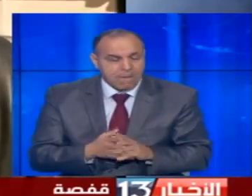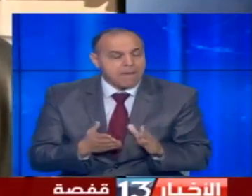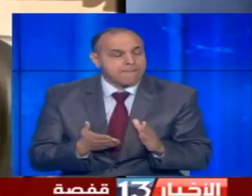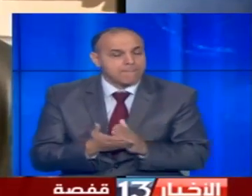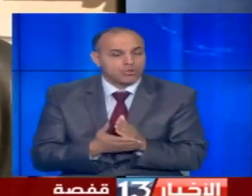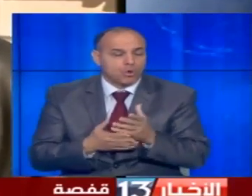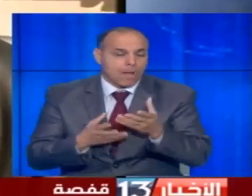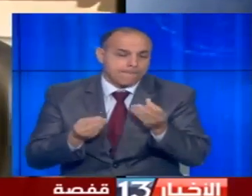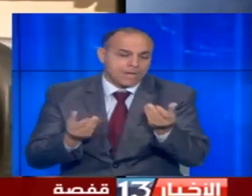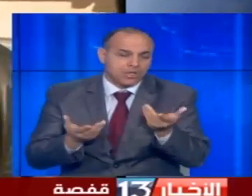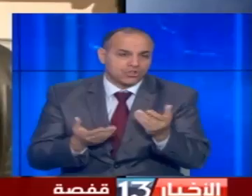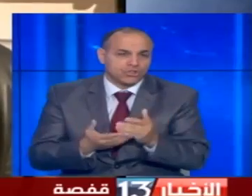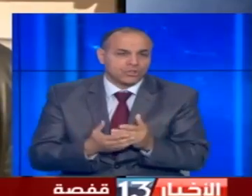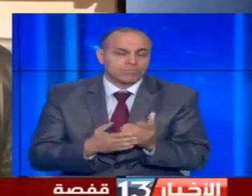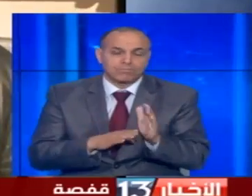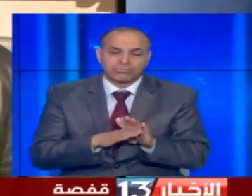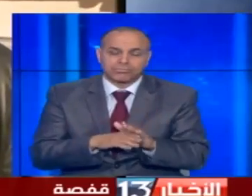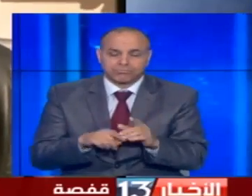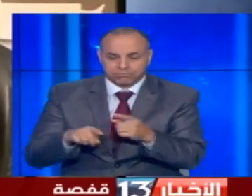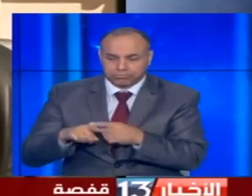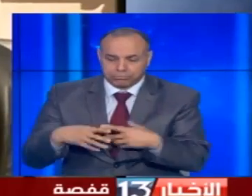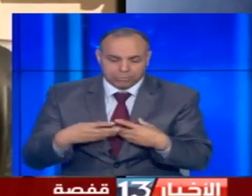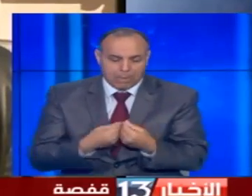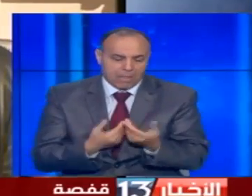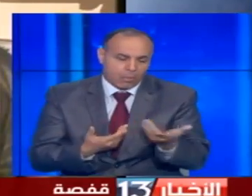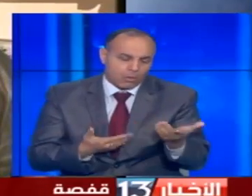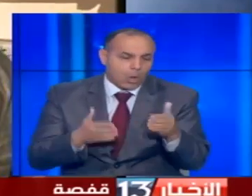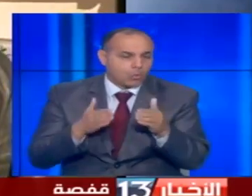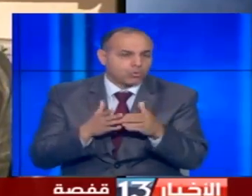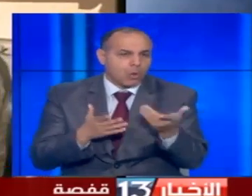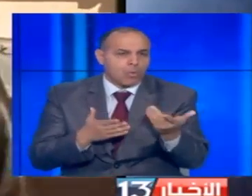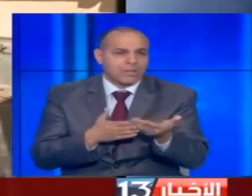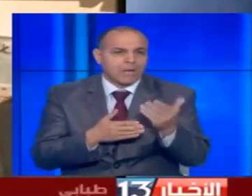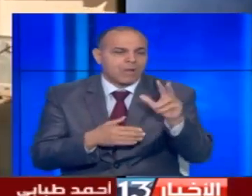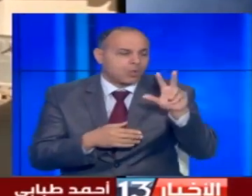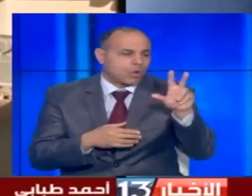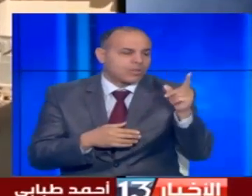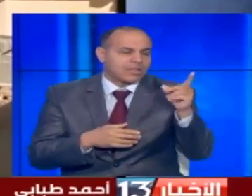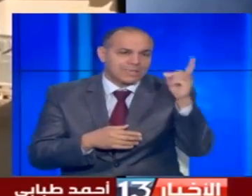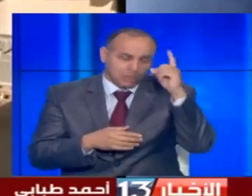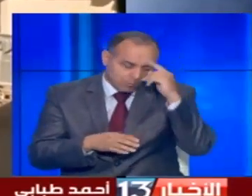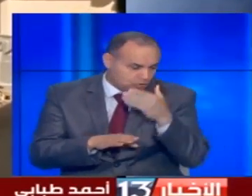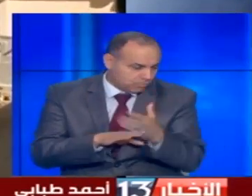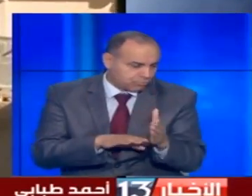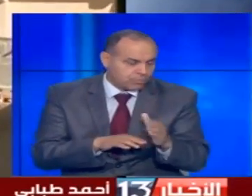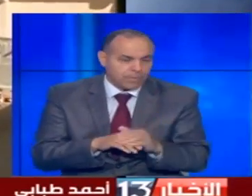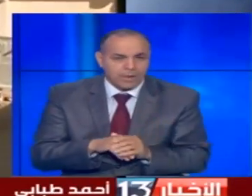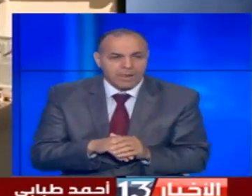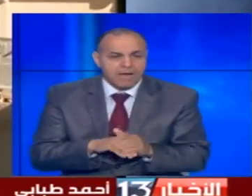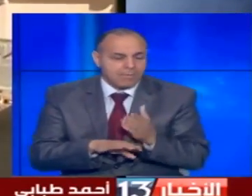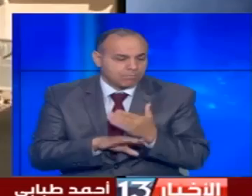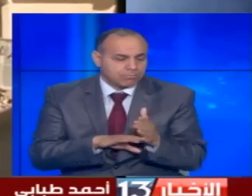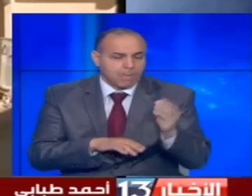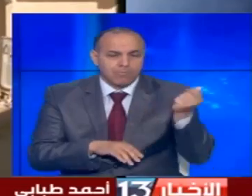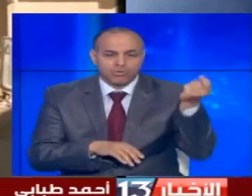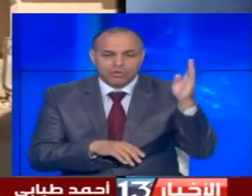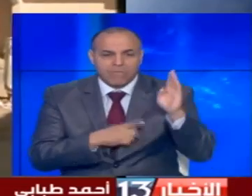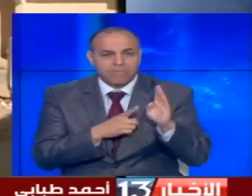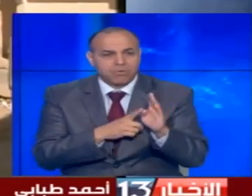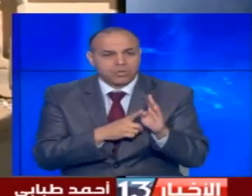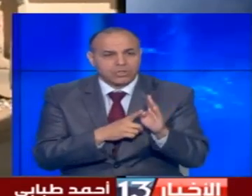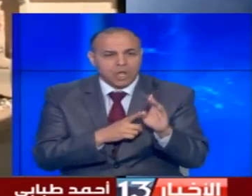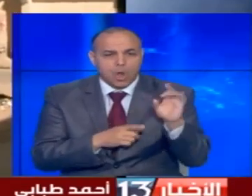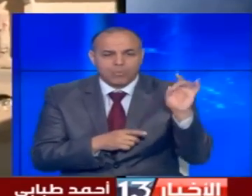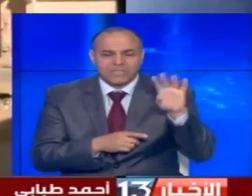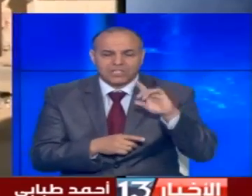مشاريع مشاريع حابس عننا تشاركيه تو حابس المطلبين بها قبل 31 ديسمبر نكملوها عننا انجاز ميزانيه قبل